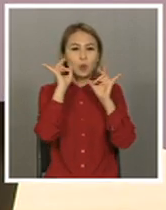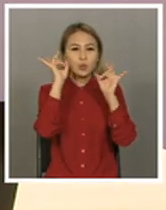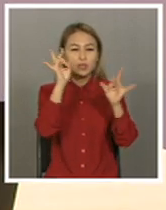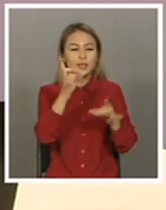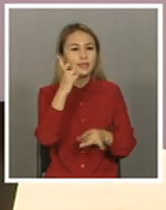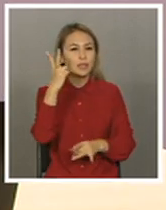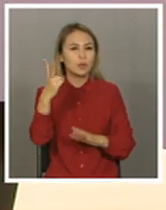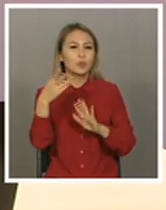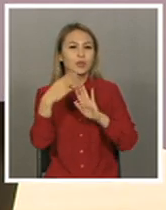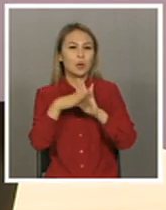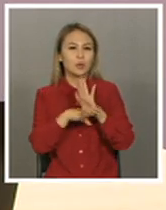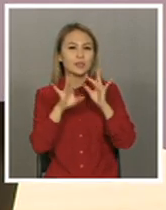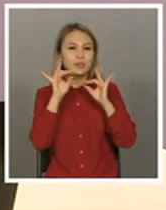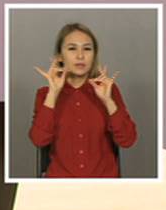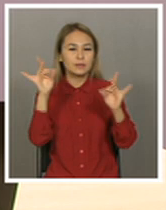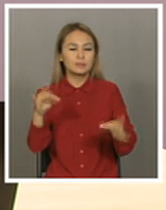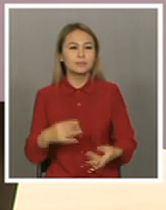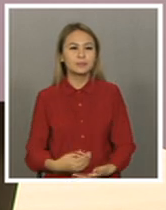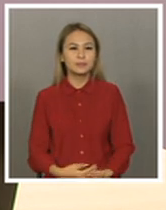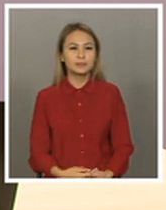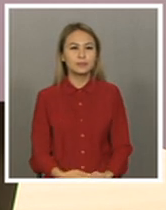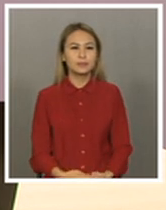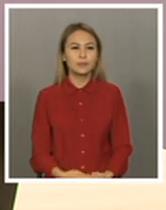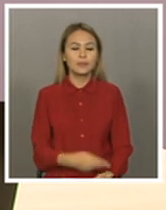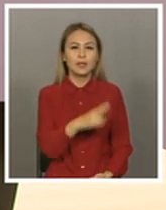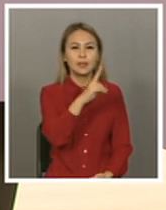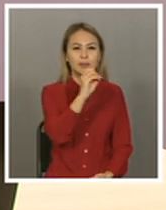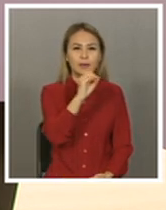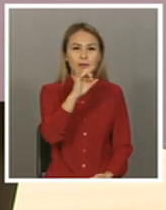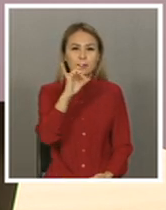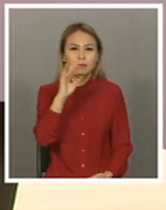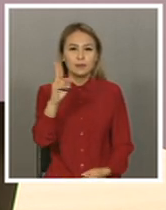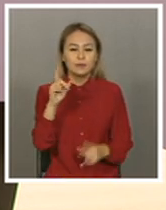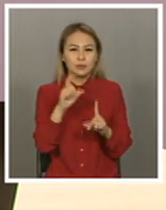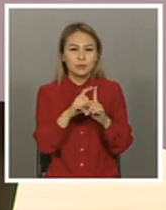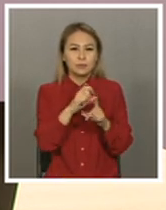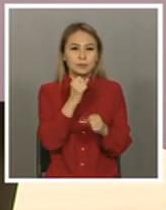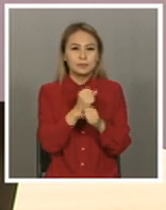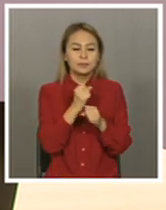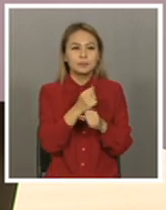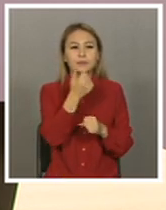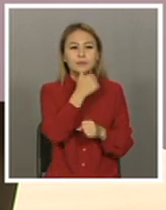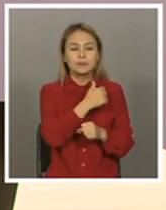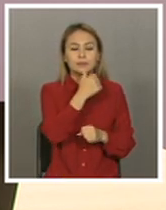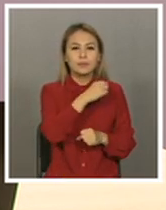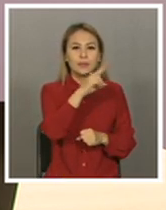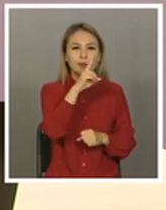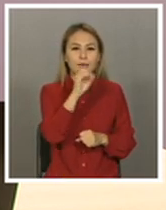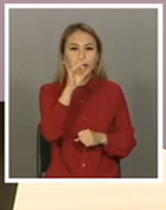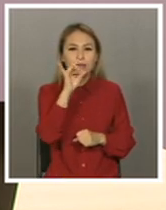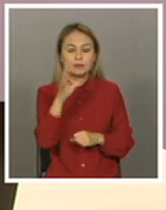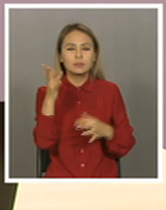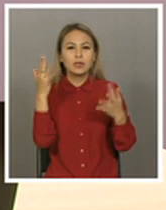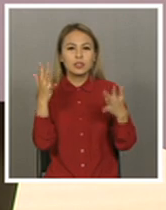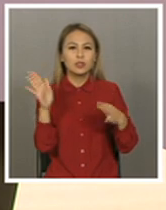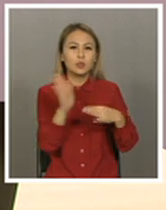екеуі дауыссыз. Керік сөзіне талдау жасаймыз. Керік сөзінде неше буын